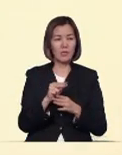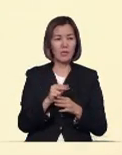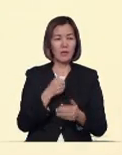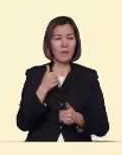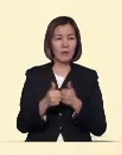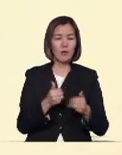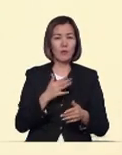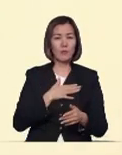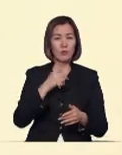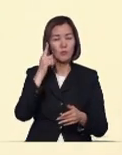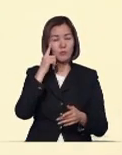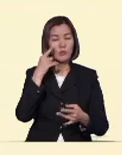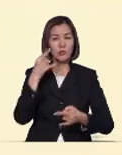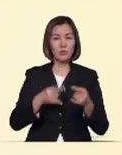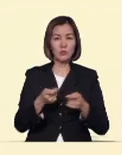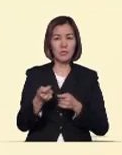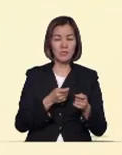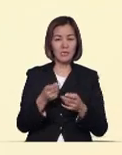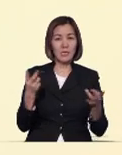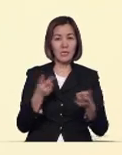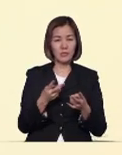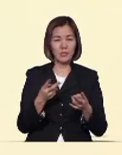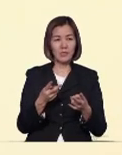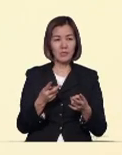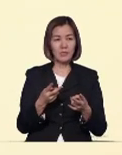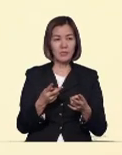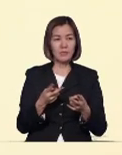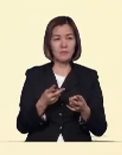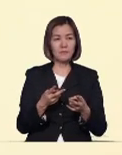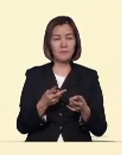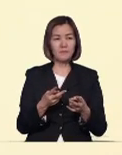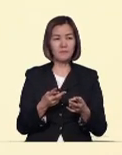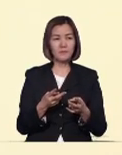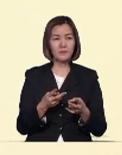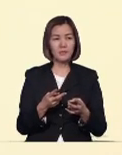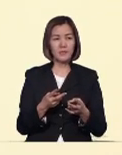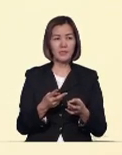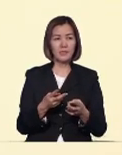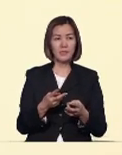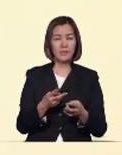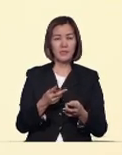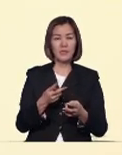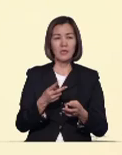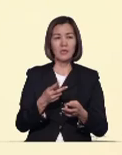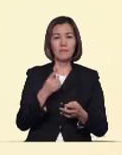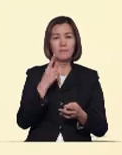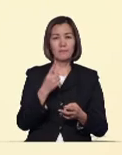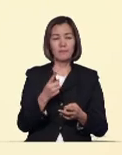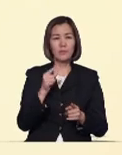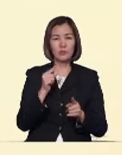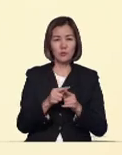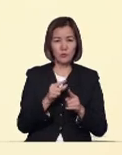меніңше журналистер үшін өте қажет. Себебі жаңа айтып жатырмыз ғой, журналистер бір ауыз сөзге және осындай бір